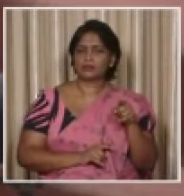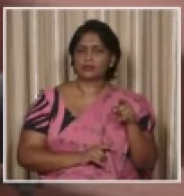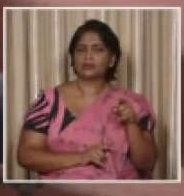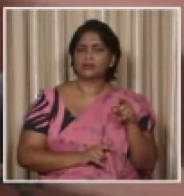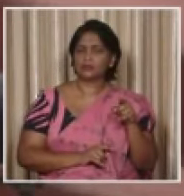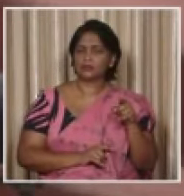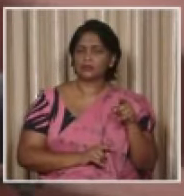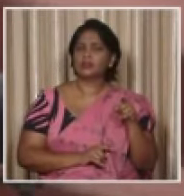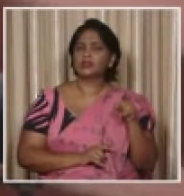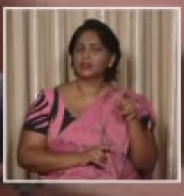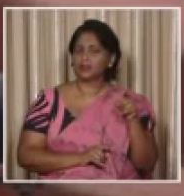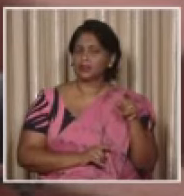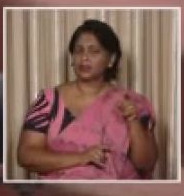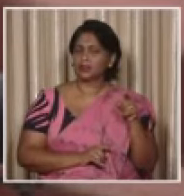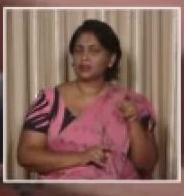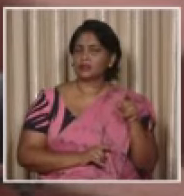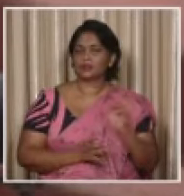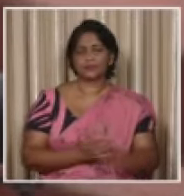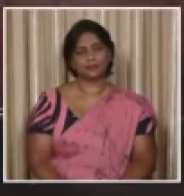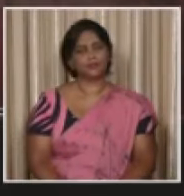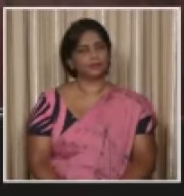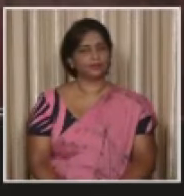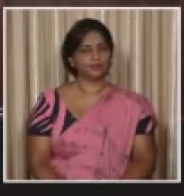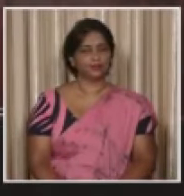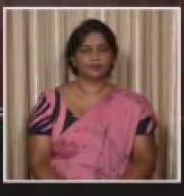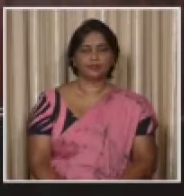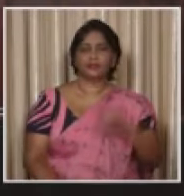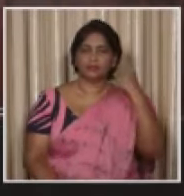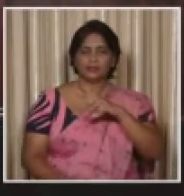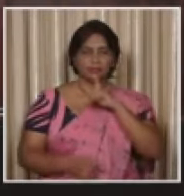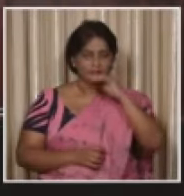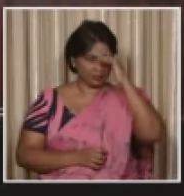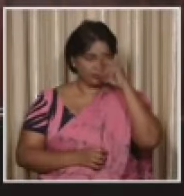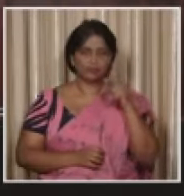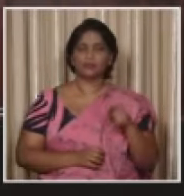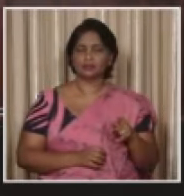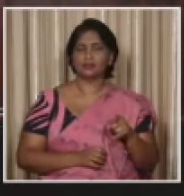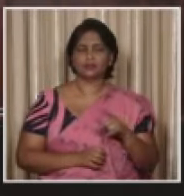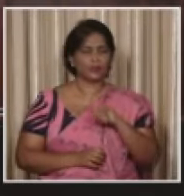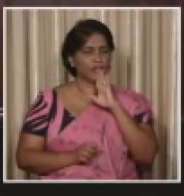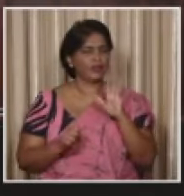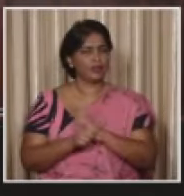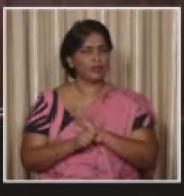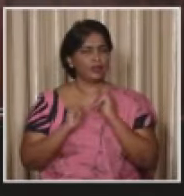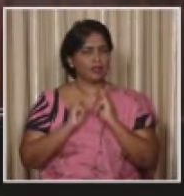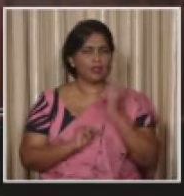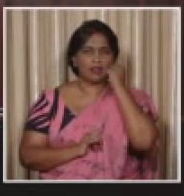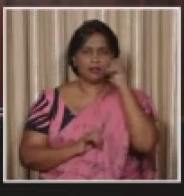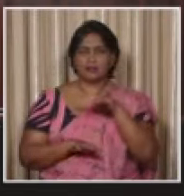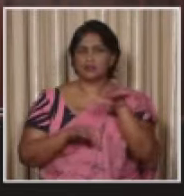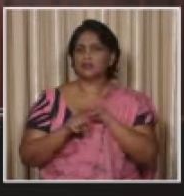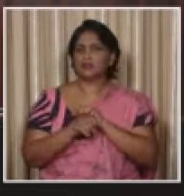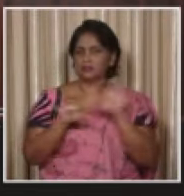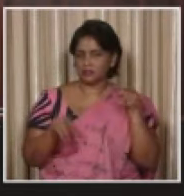වශයෙන් කියලා ඉවර කරා. අර මේ ගරු නියෝජ්‍ය කතානායකතුමනි මේ සම්පූර්ණ වැරදි මතයක් සමාජගත